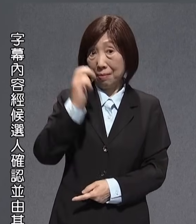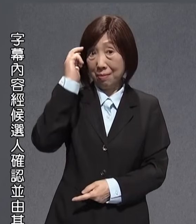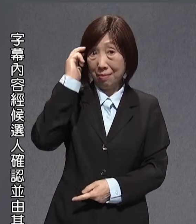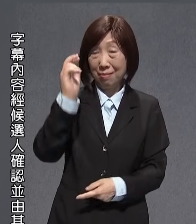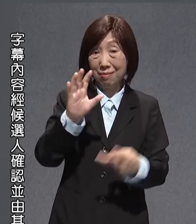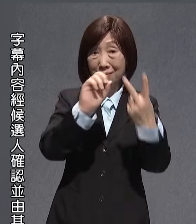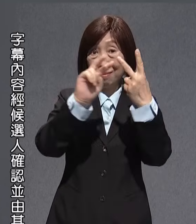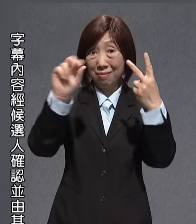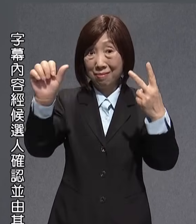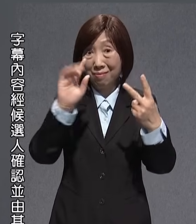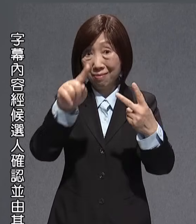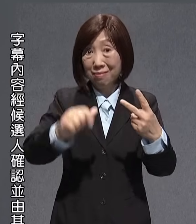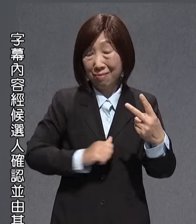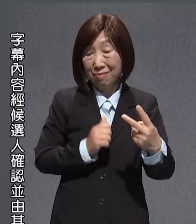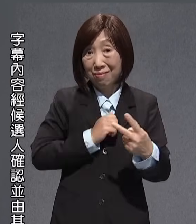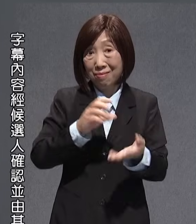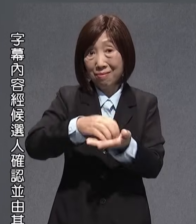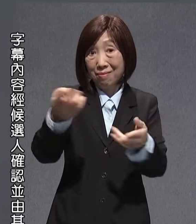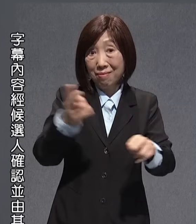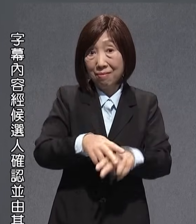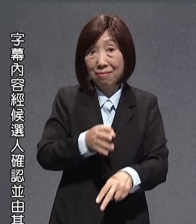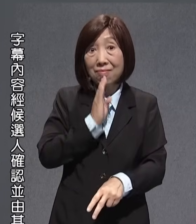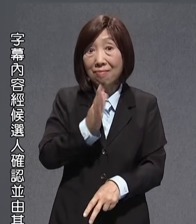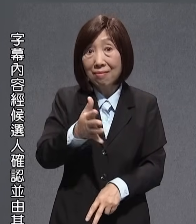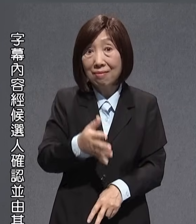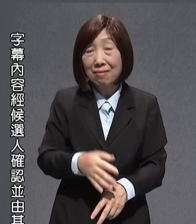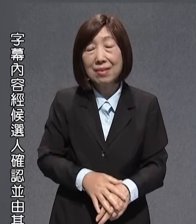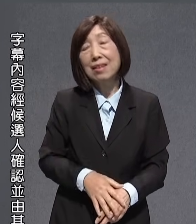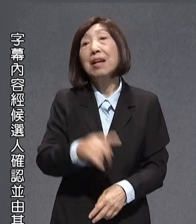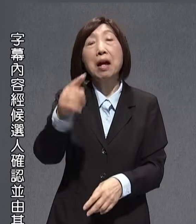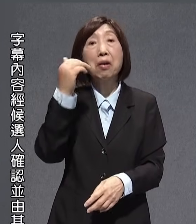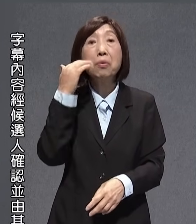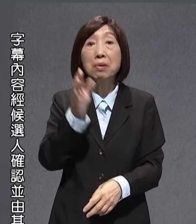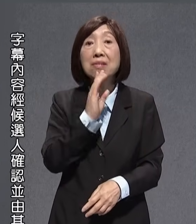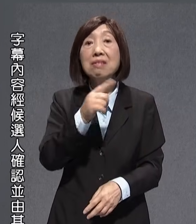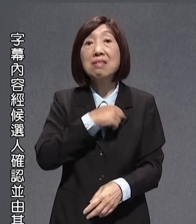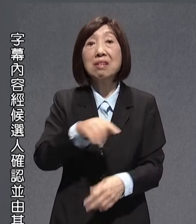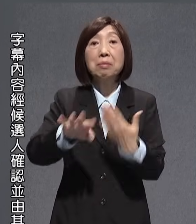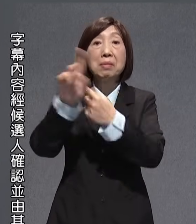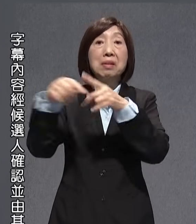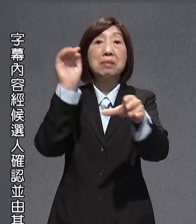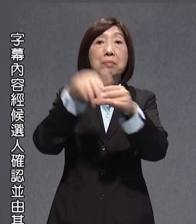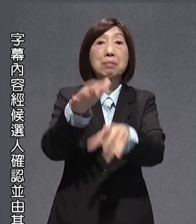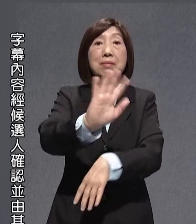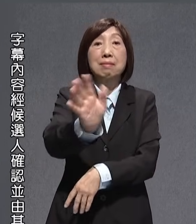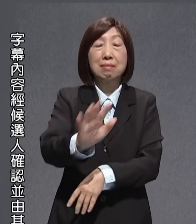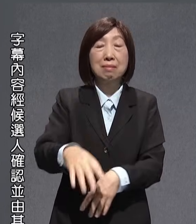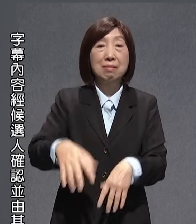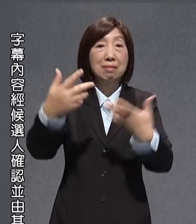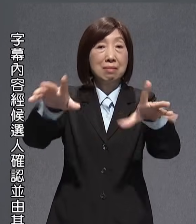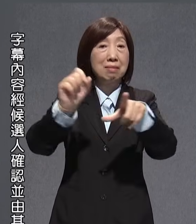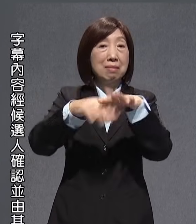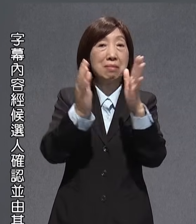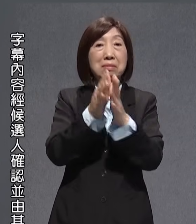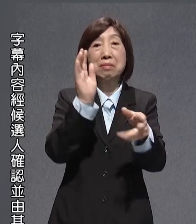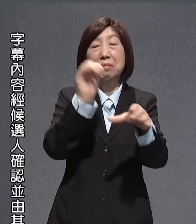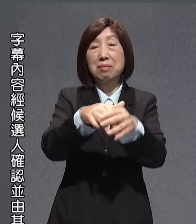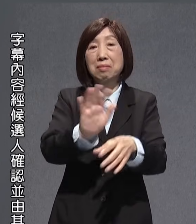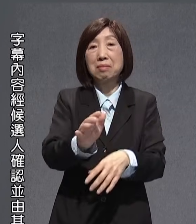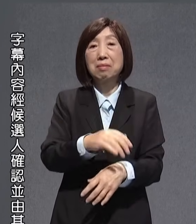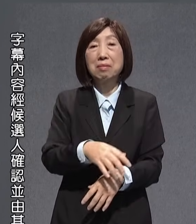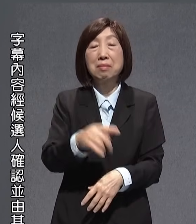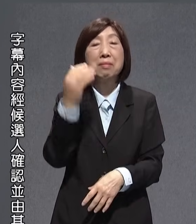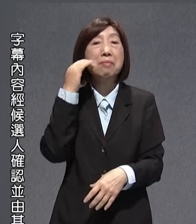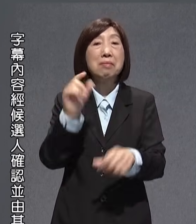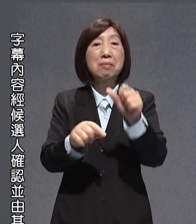2025灰核家园吗？我现在告诉你，你坚持的话，票就先跑掉一大半了，在这企业界了。你在5月的时候停机